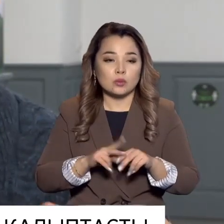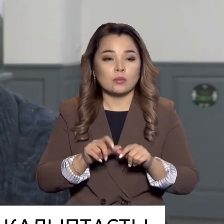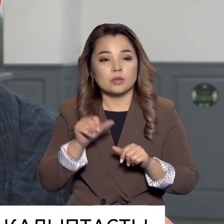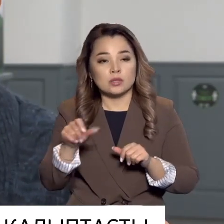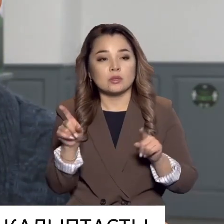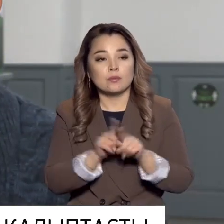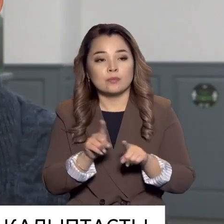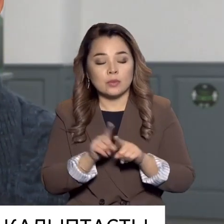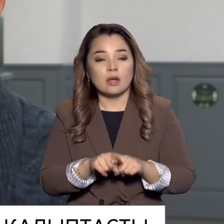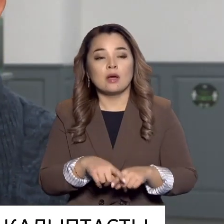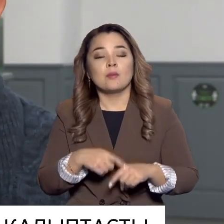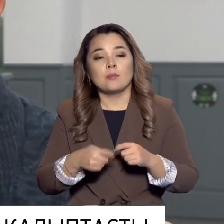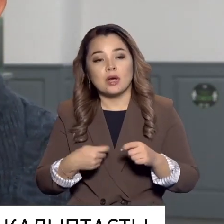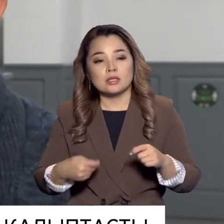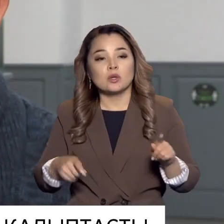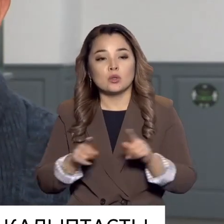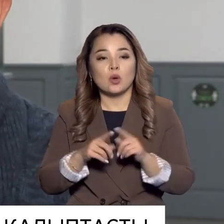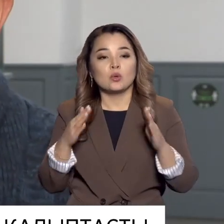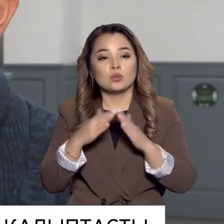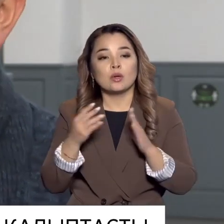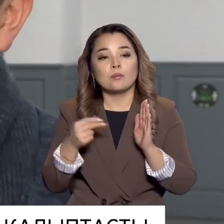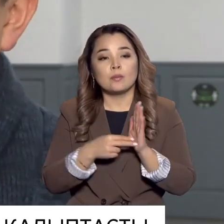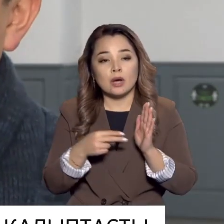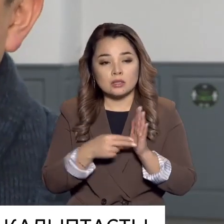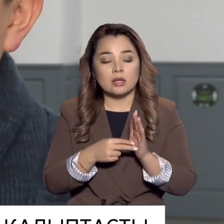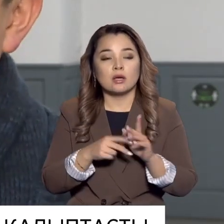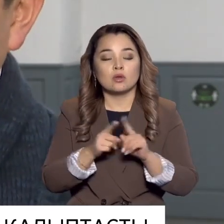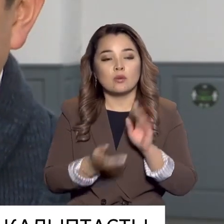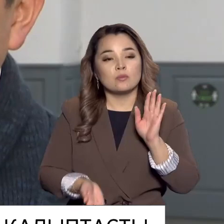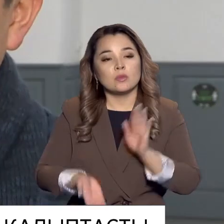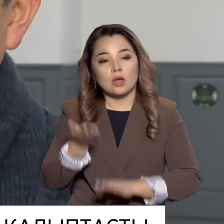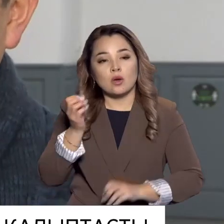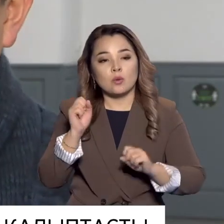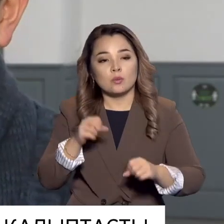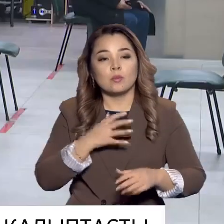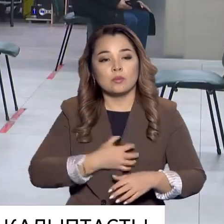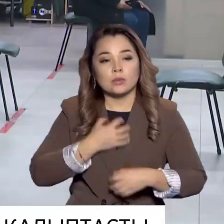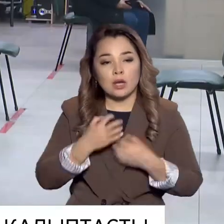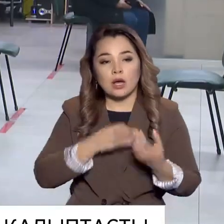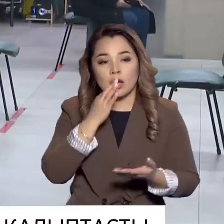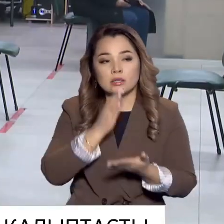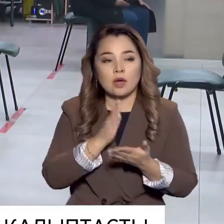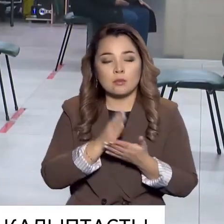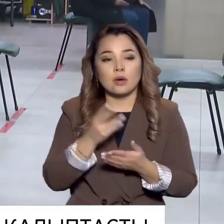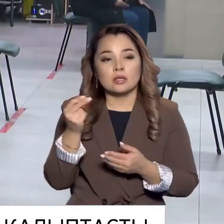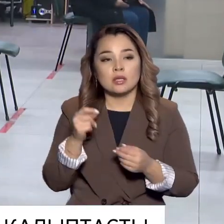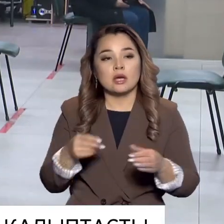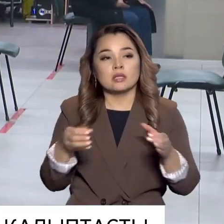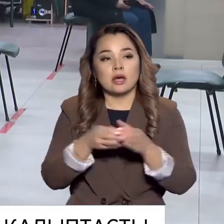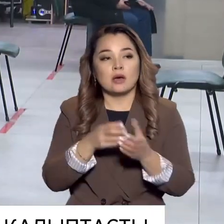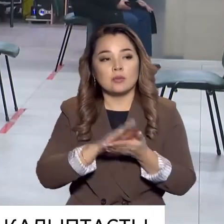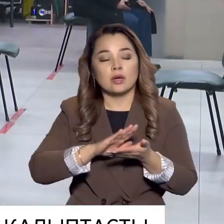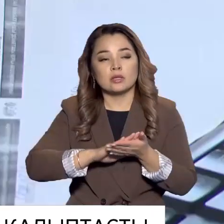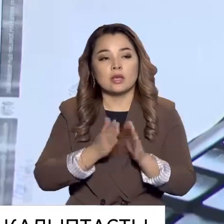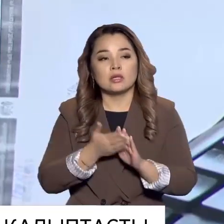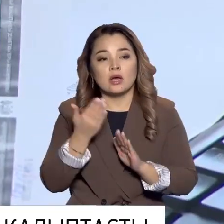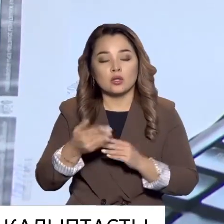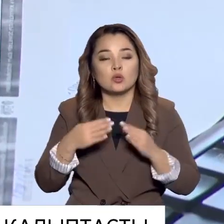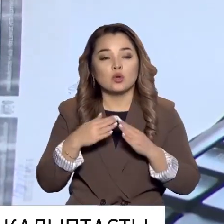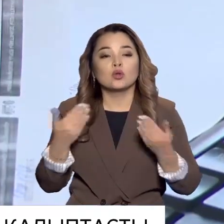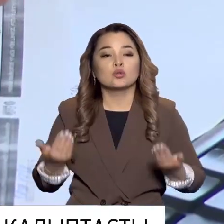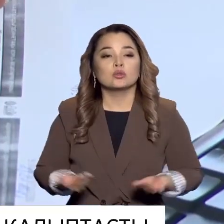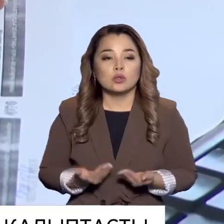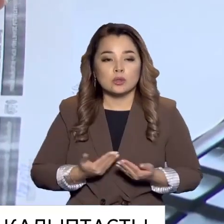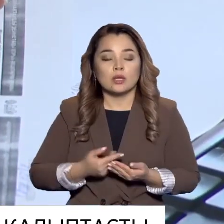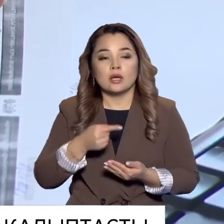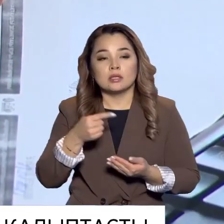кішкене бәсеңдеп келе жатқан үйдің бағасын тағы да аспандататын түрі бар деп айтушы едім. Ал қаржы саласының кей мамандары бұл тұрғын үй нарығына қатты әсер